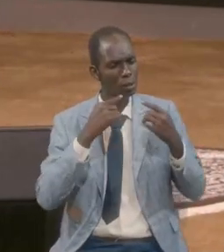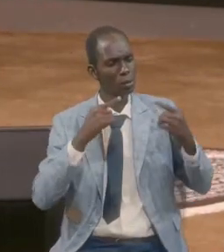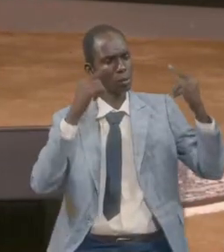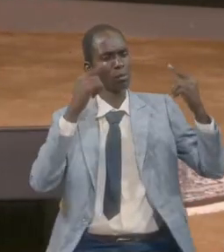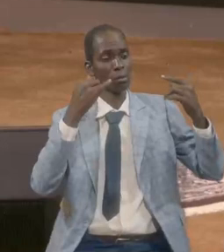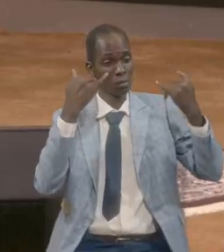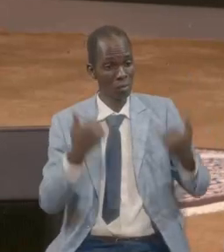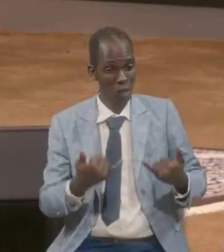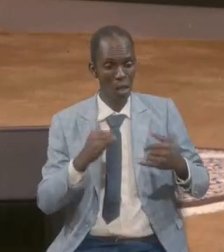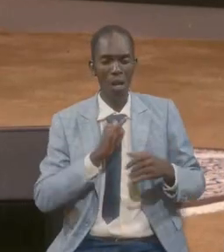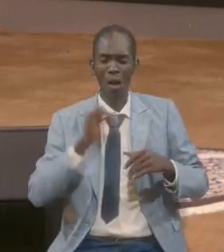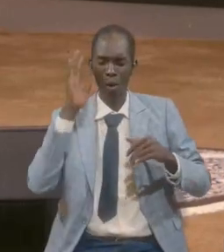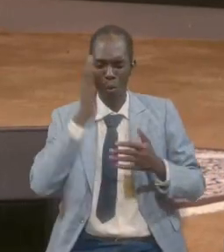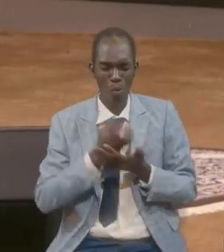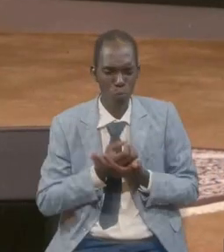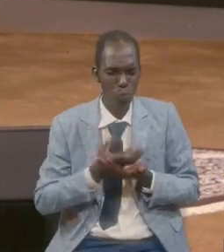me concentrer.